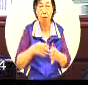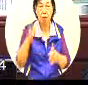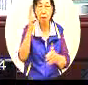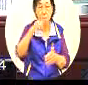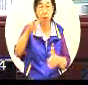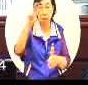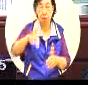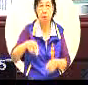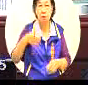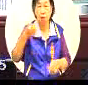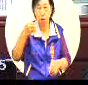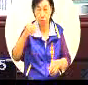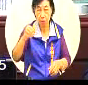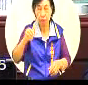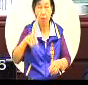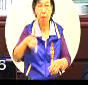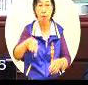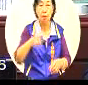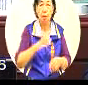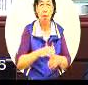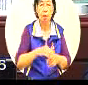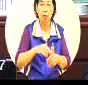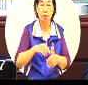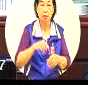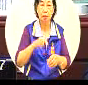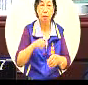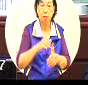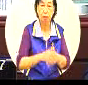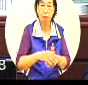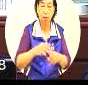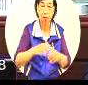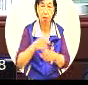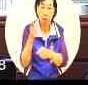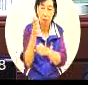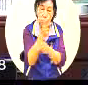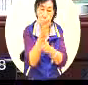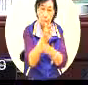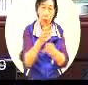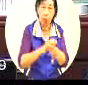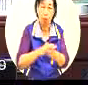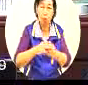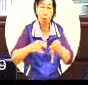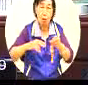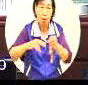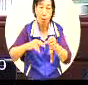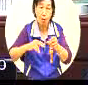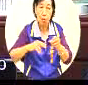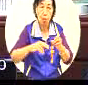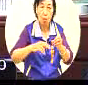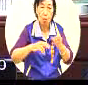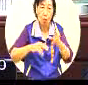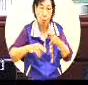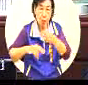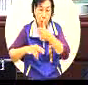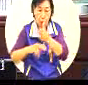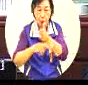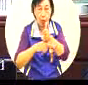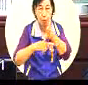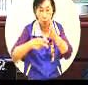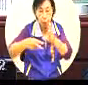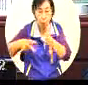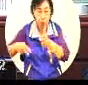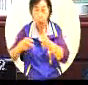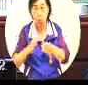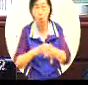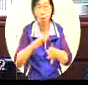啊，对监视器的整修。因为我跟陈议员一样，我觉得说你要被使用，或者是因为办案